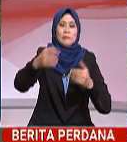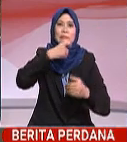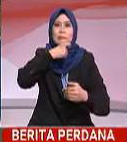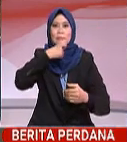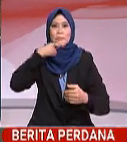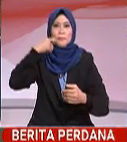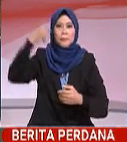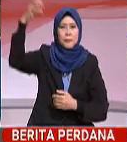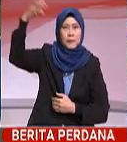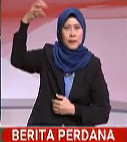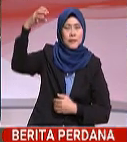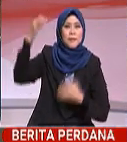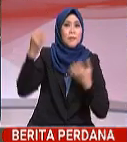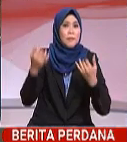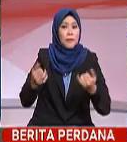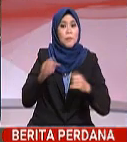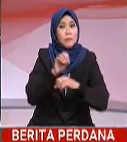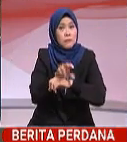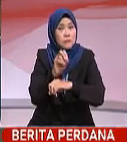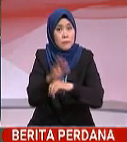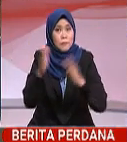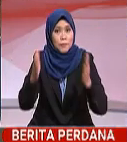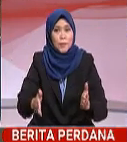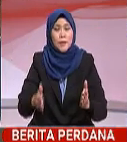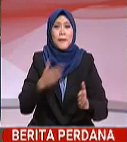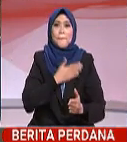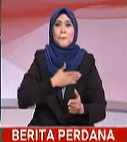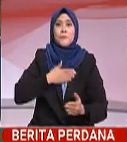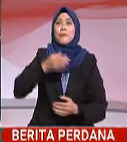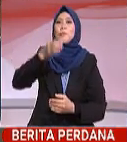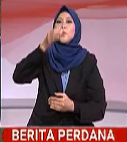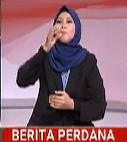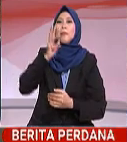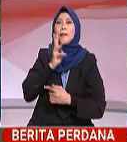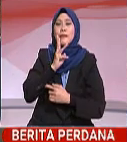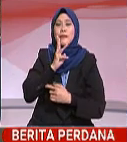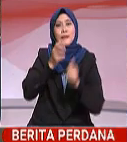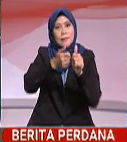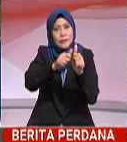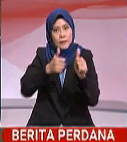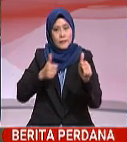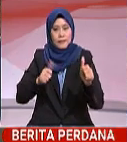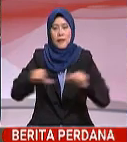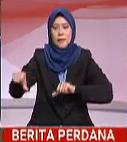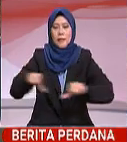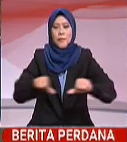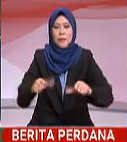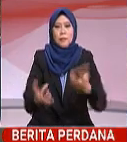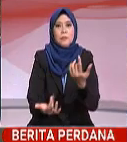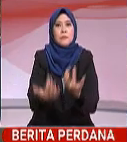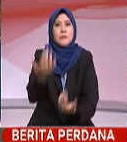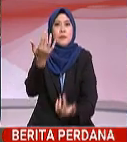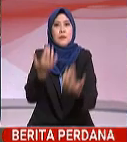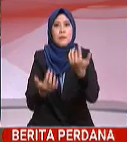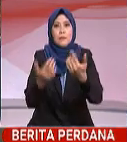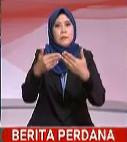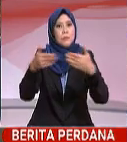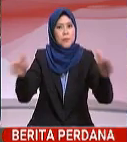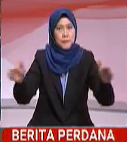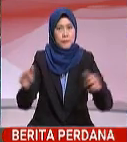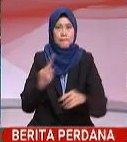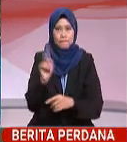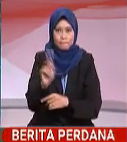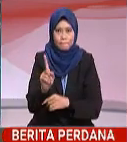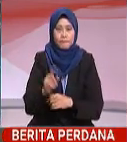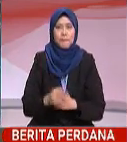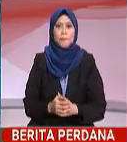itu, orang ramai dinasihatkan supaya banyakkan meminum air serta mengelakkan aktiviti pembakaran terbuka.